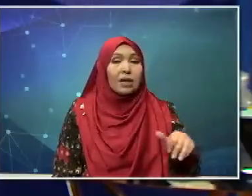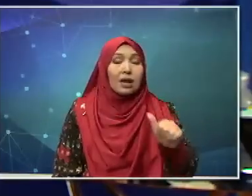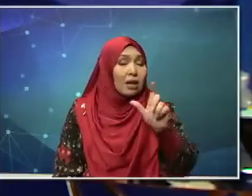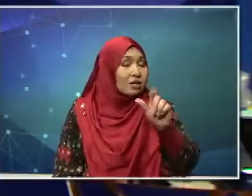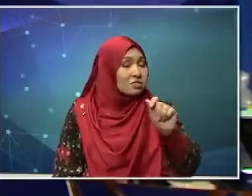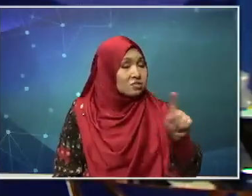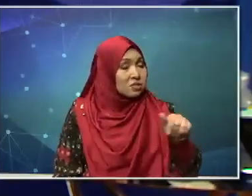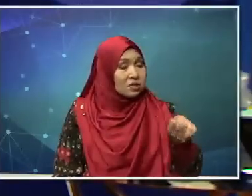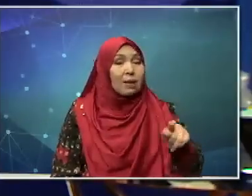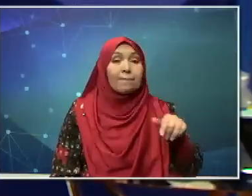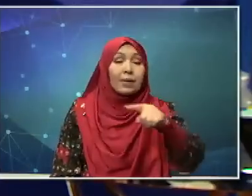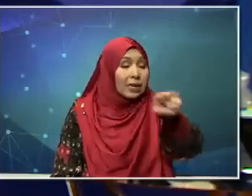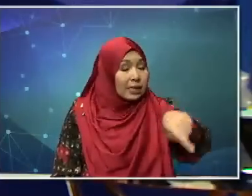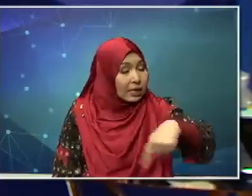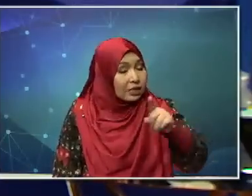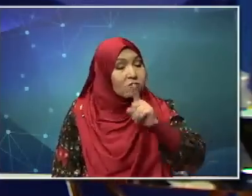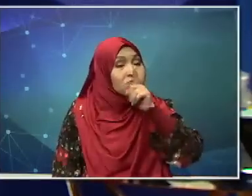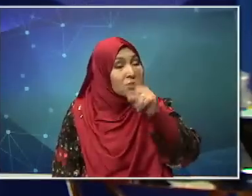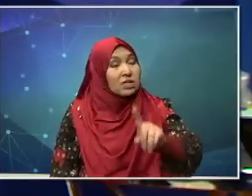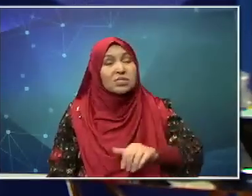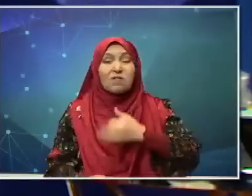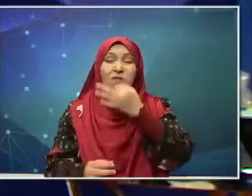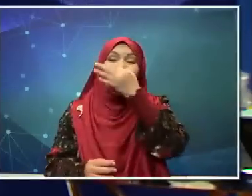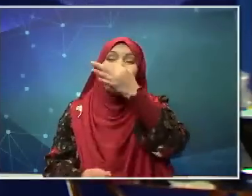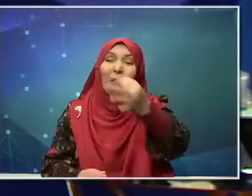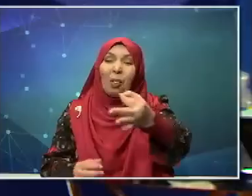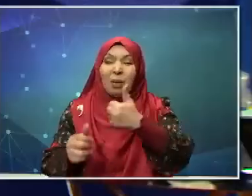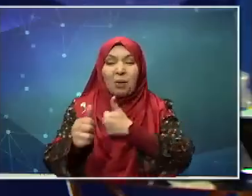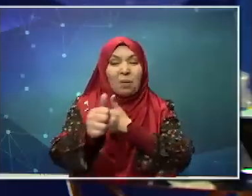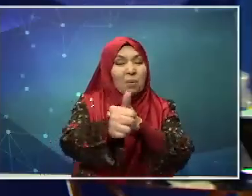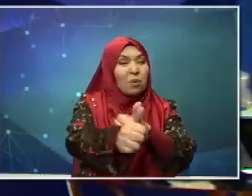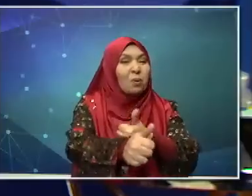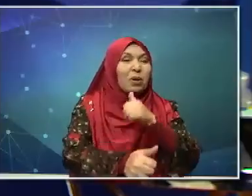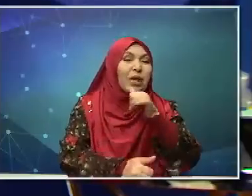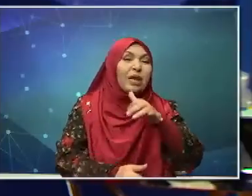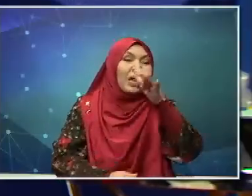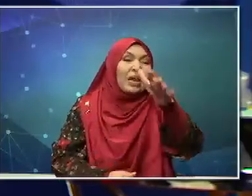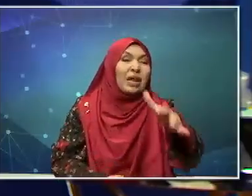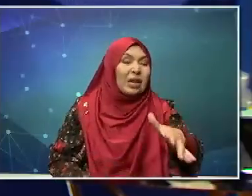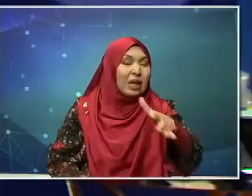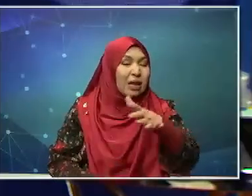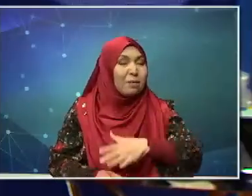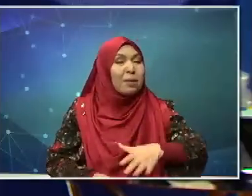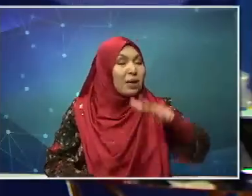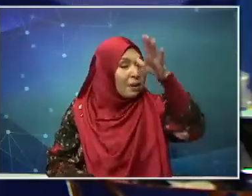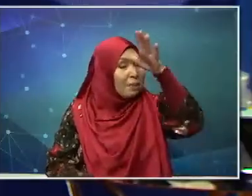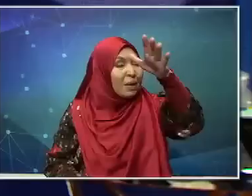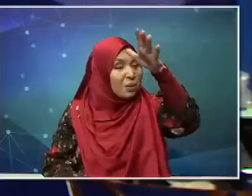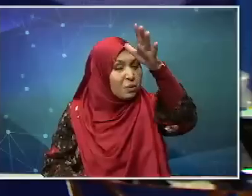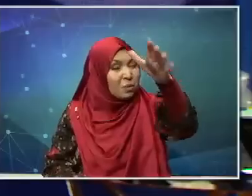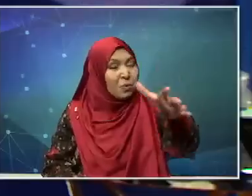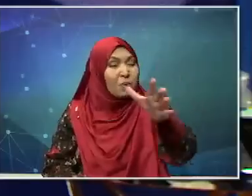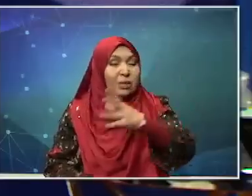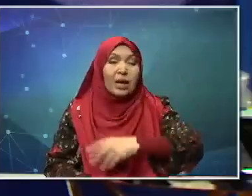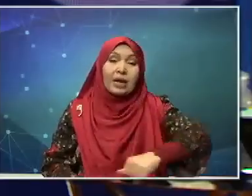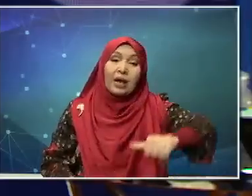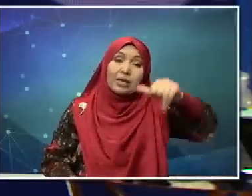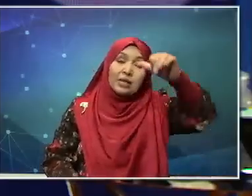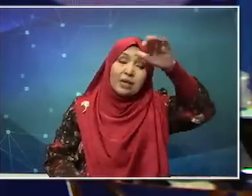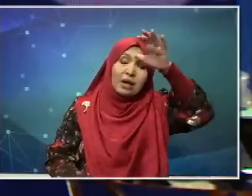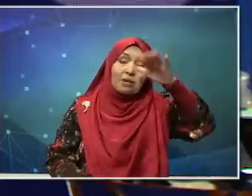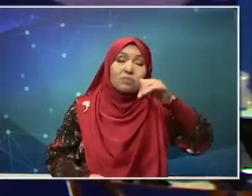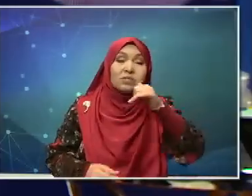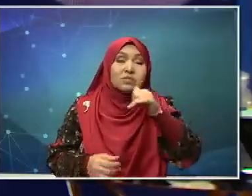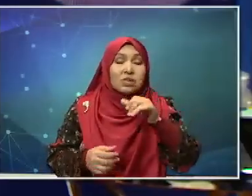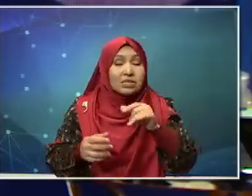moga2 yaitu berikut ini sebenarnya hanya mengikut saja kepada nenek moyang kVA disini mereka bahwa Dah Ayah saya mini